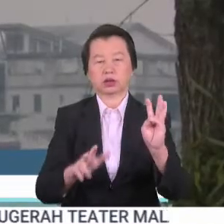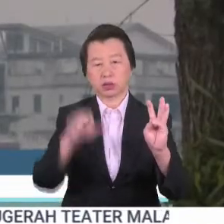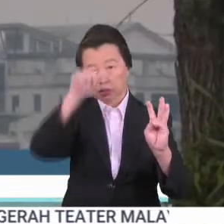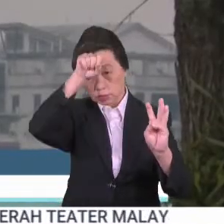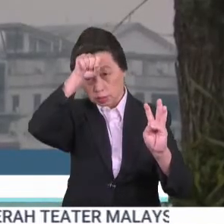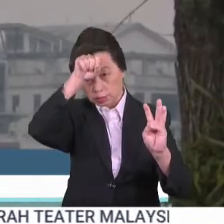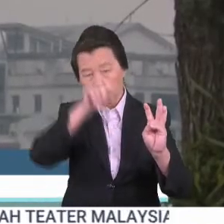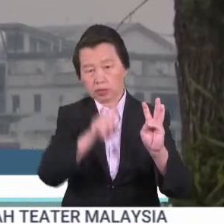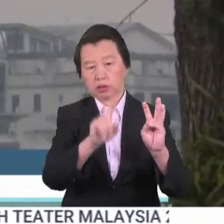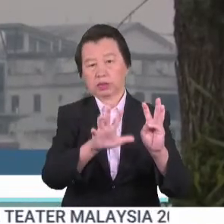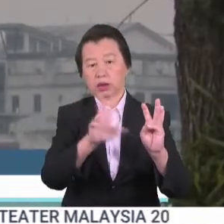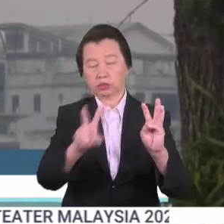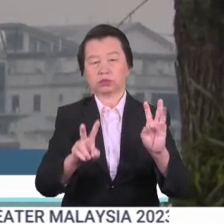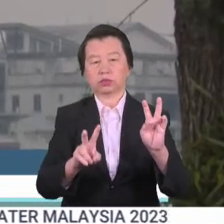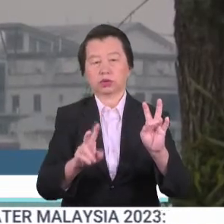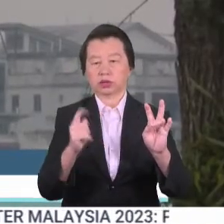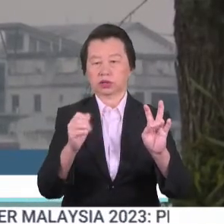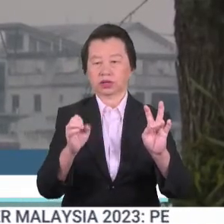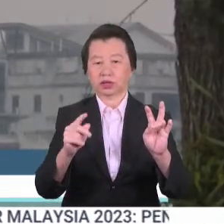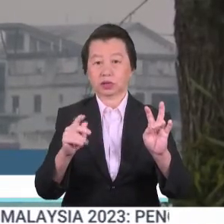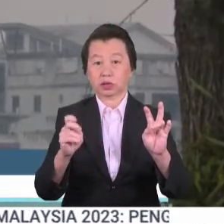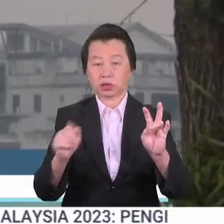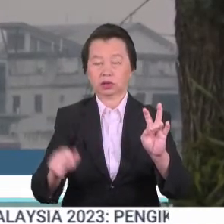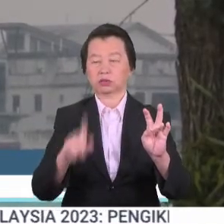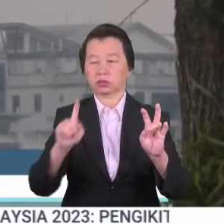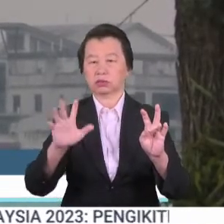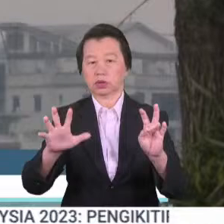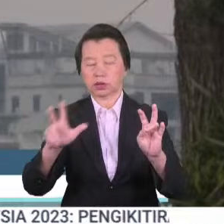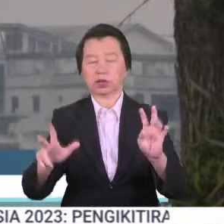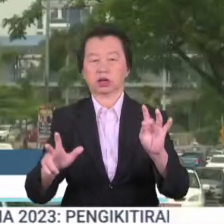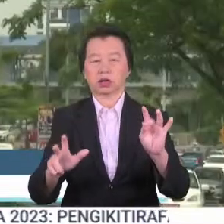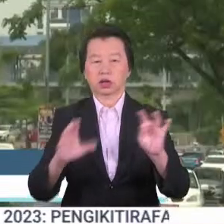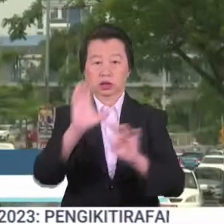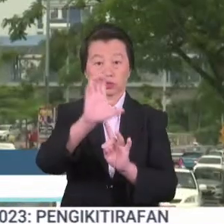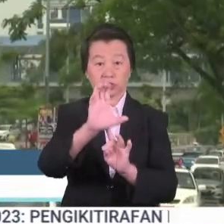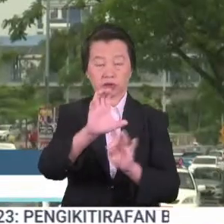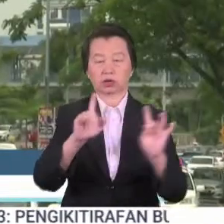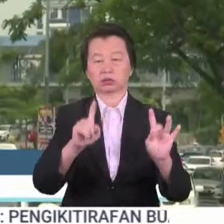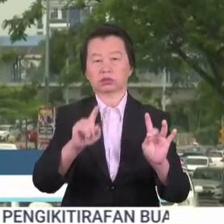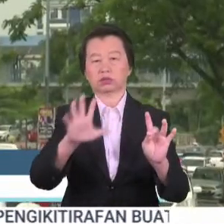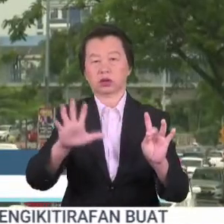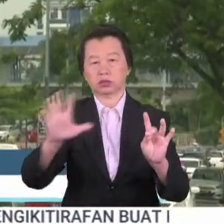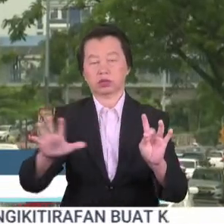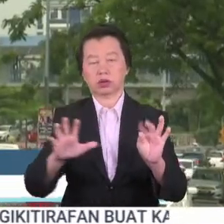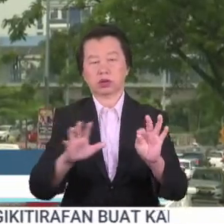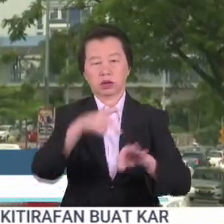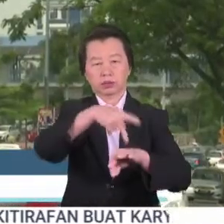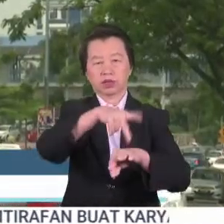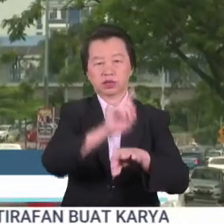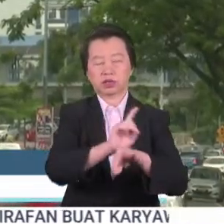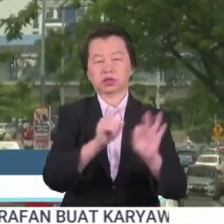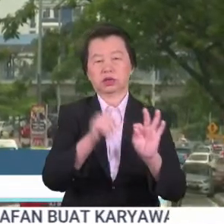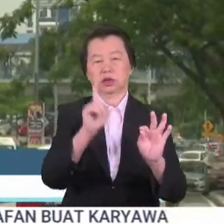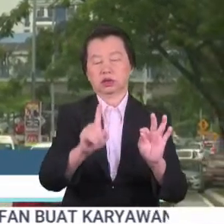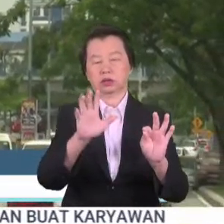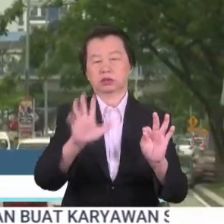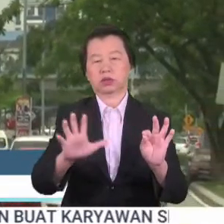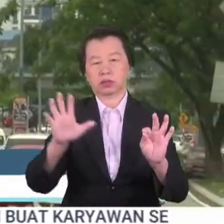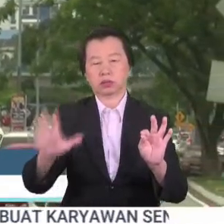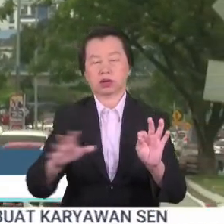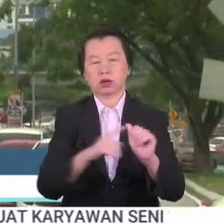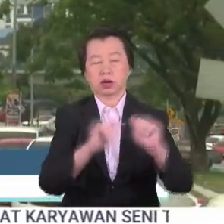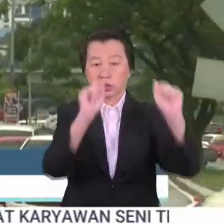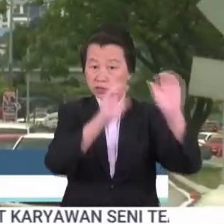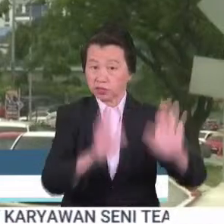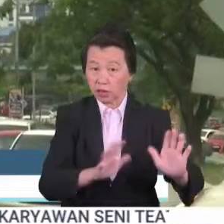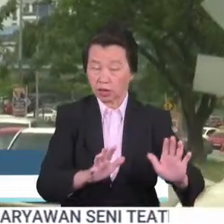segamat 152 tangk 153 jeras 155 for dickon 155